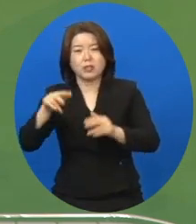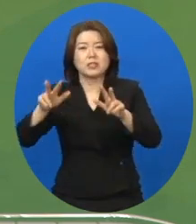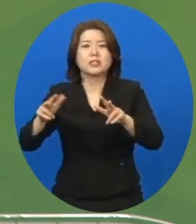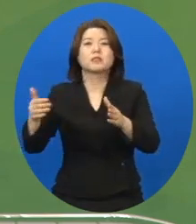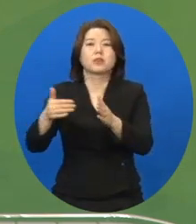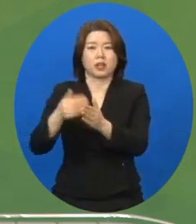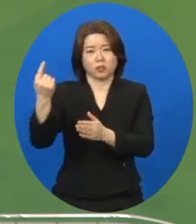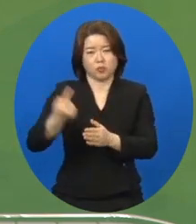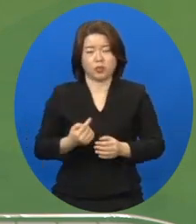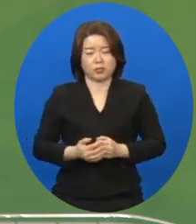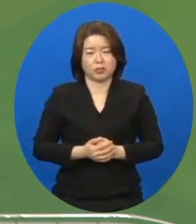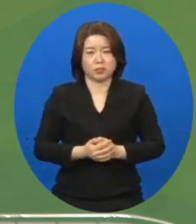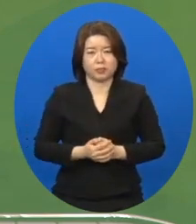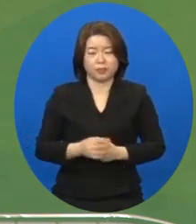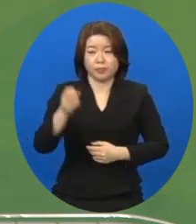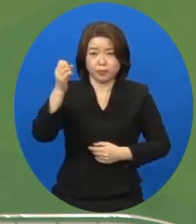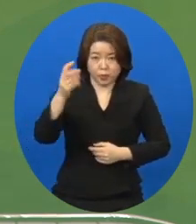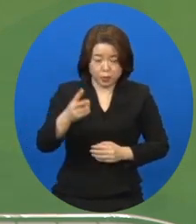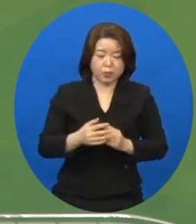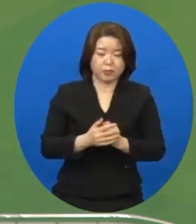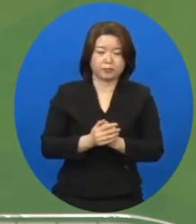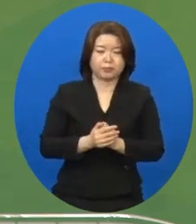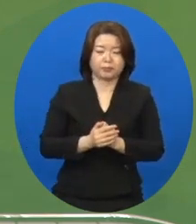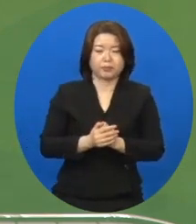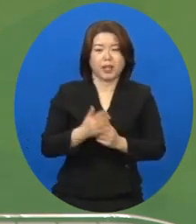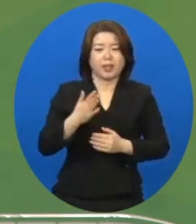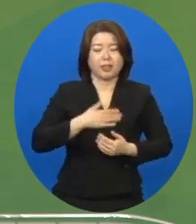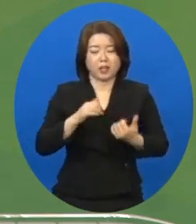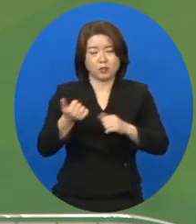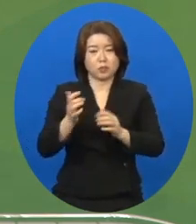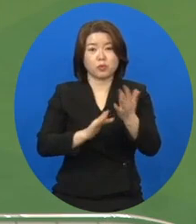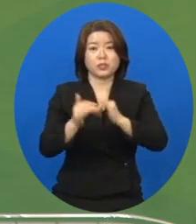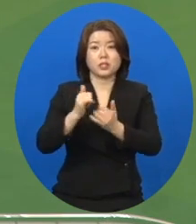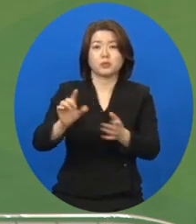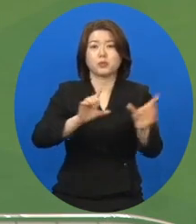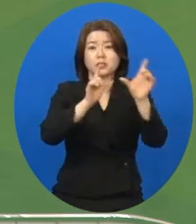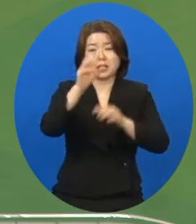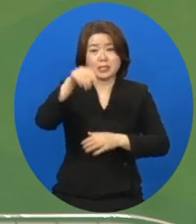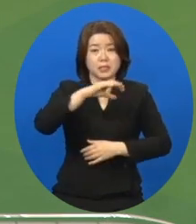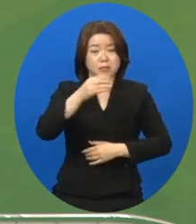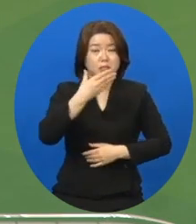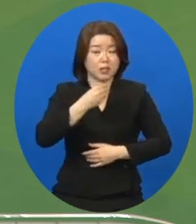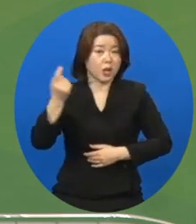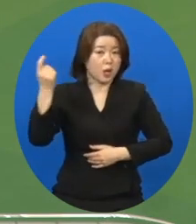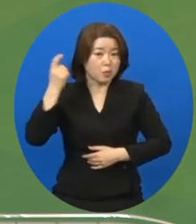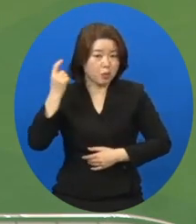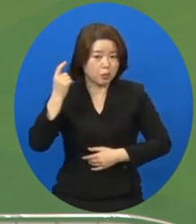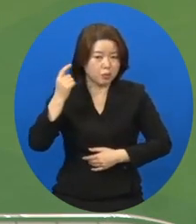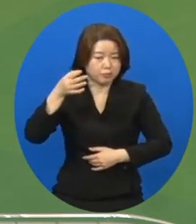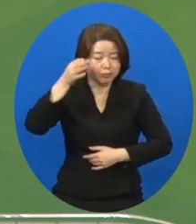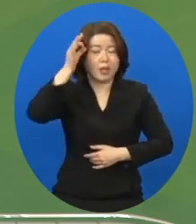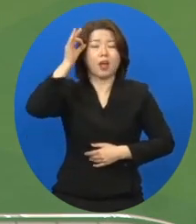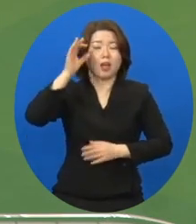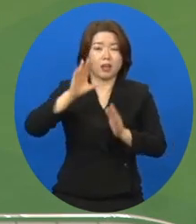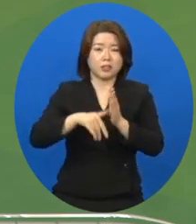제가 나는 죽고 예수로 사는 십자가의 복음을 깨달았을 때 그 설교할 자신이